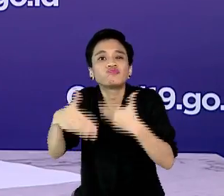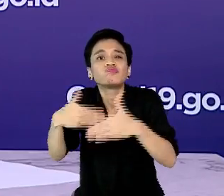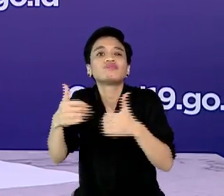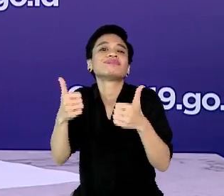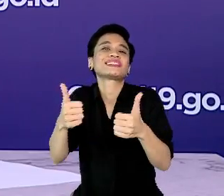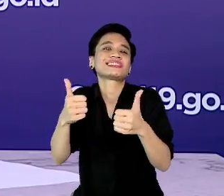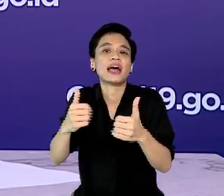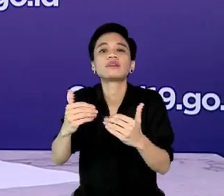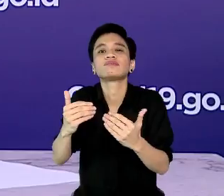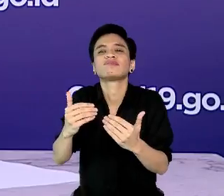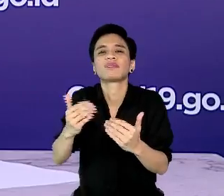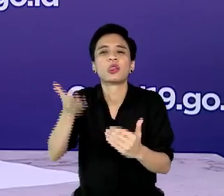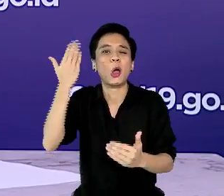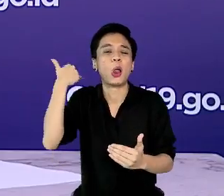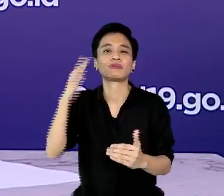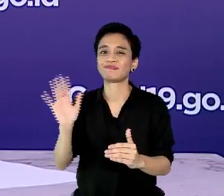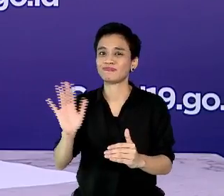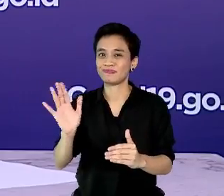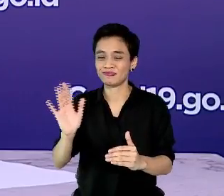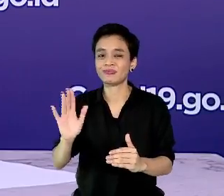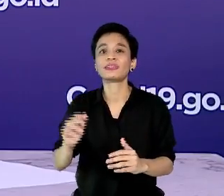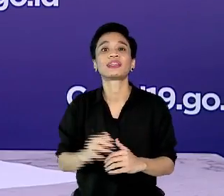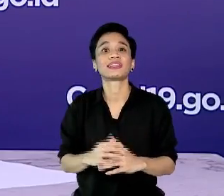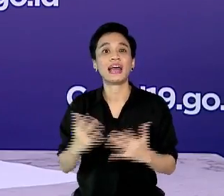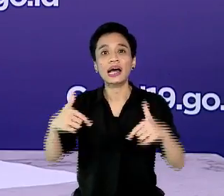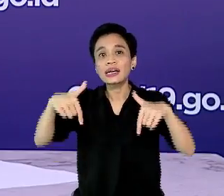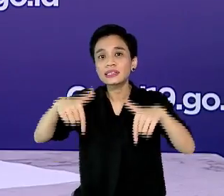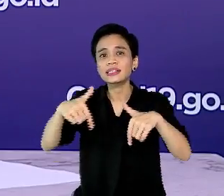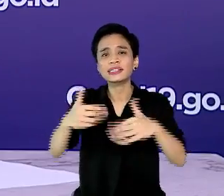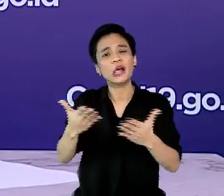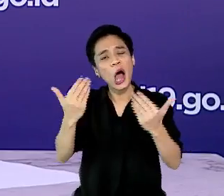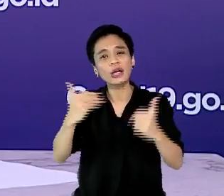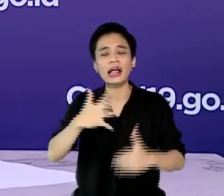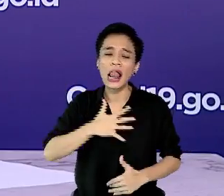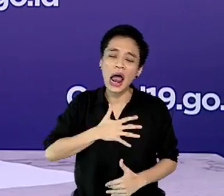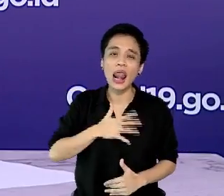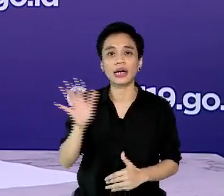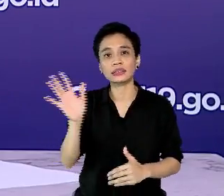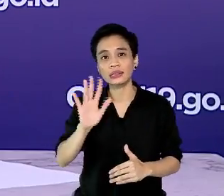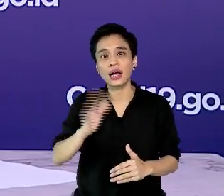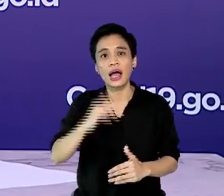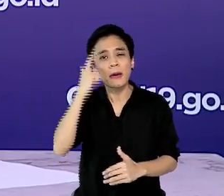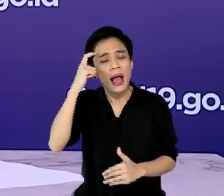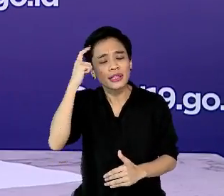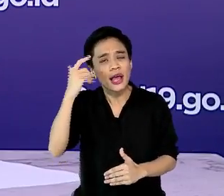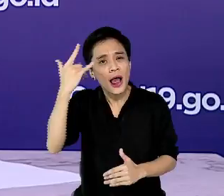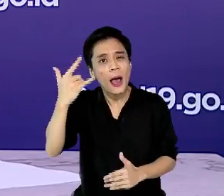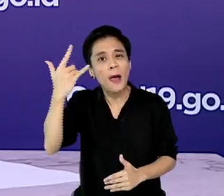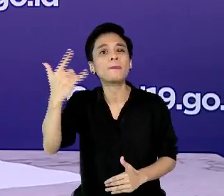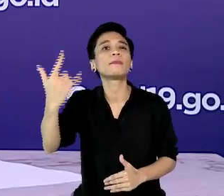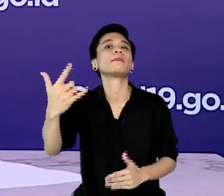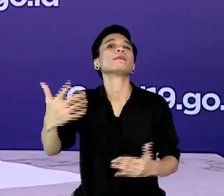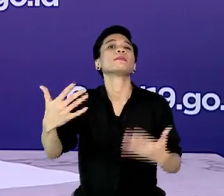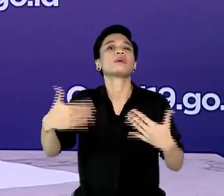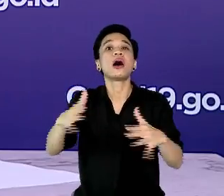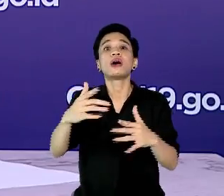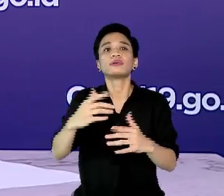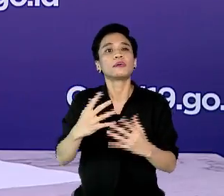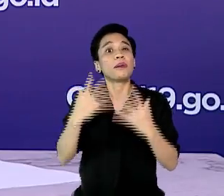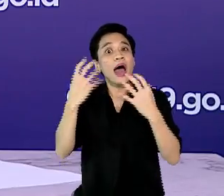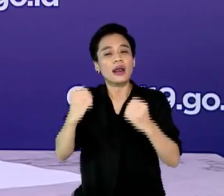kita bersama-sama untuk tidak lelah belajar agar pandemi COVID-19 ini segera berakhir. Sekali lagi saya